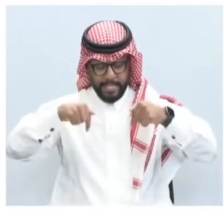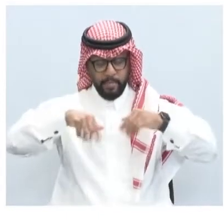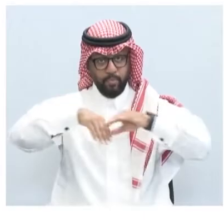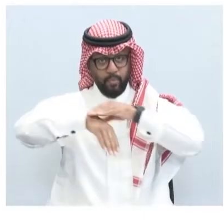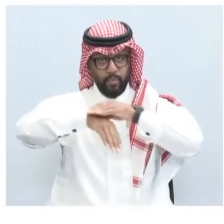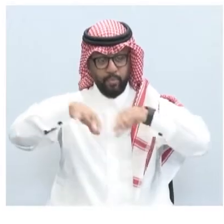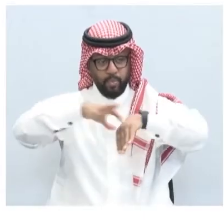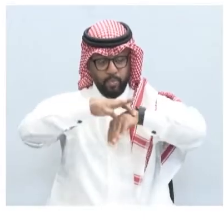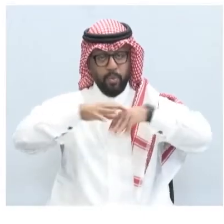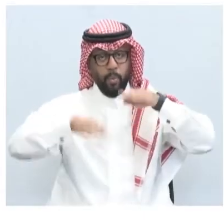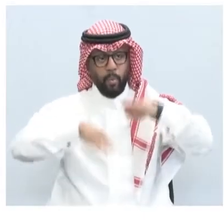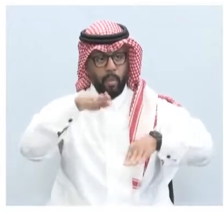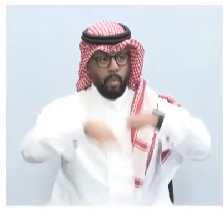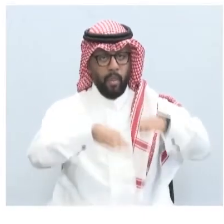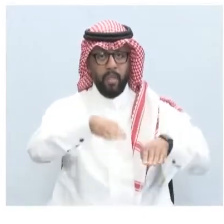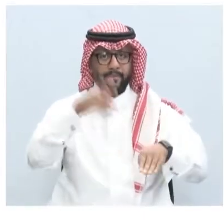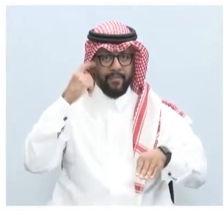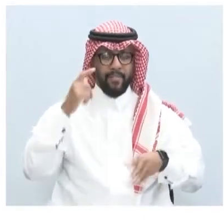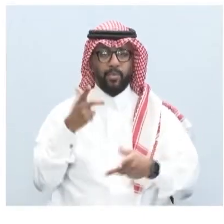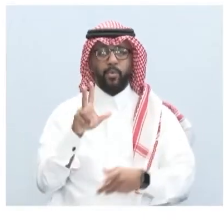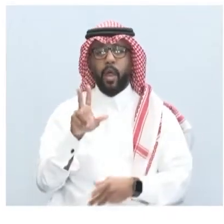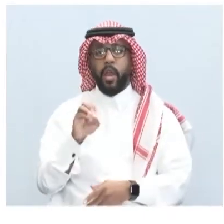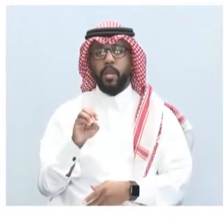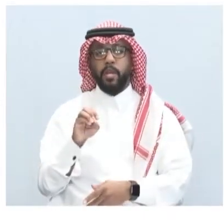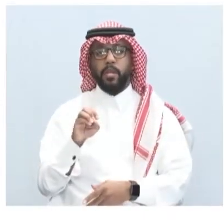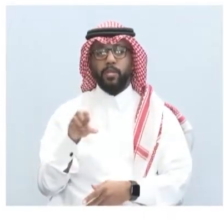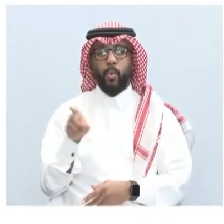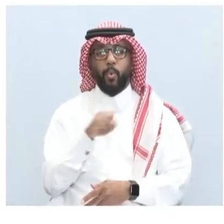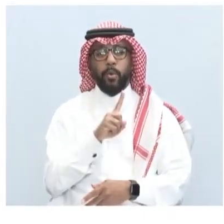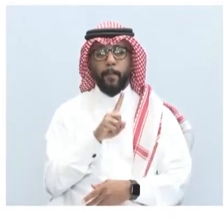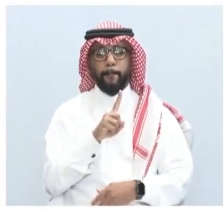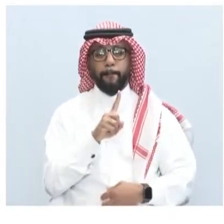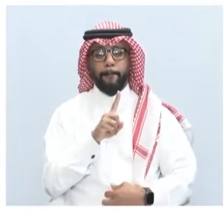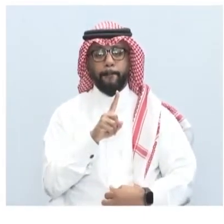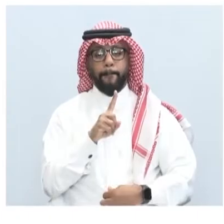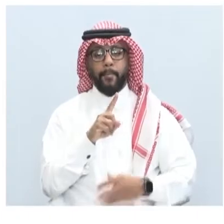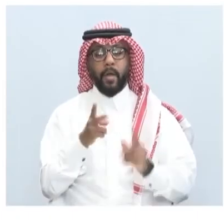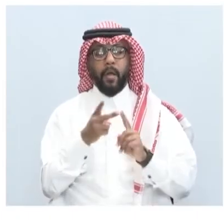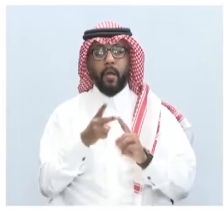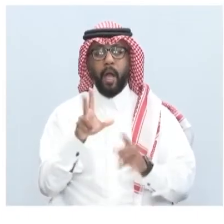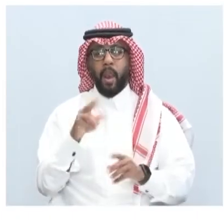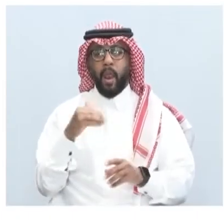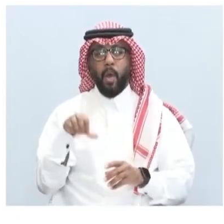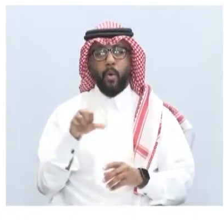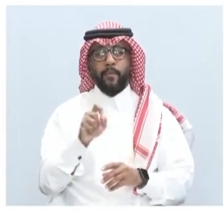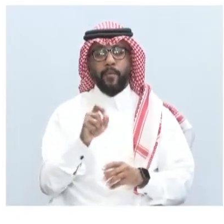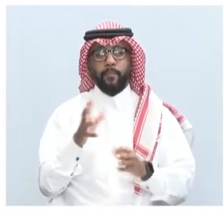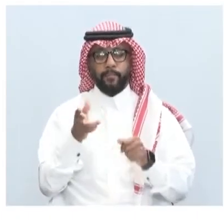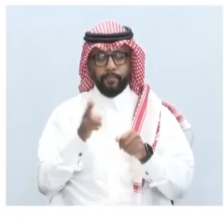القدم من الجلد ونحوه فهذا هو الخوف فاذن